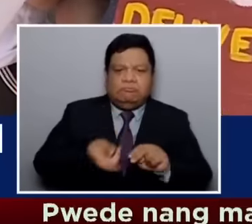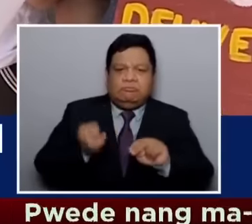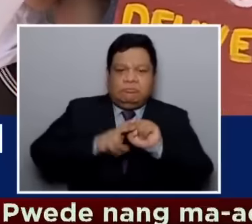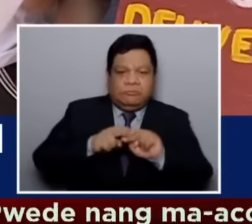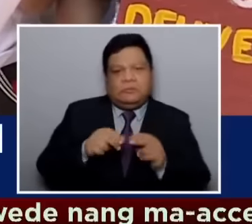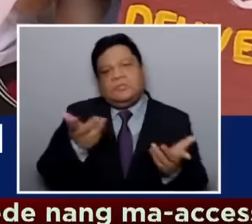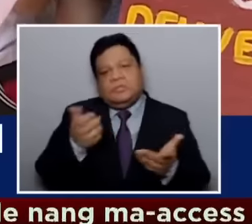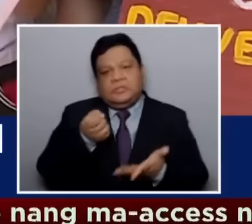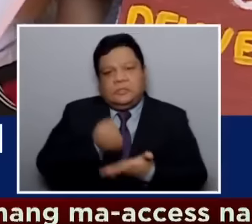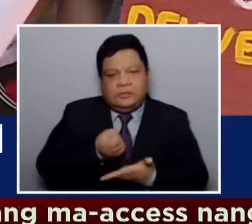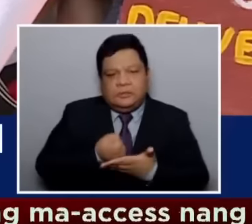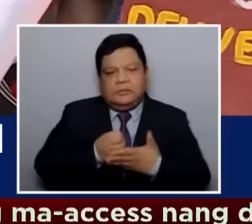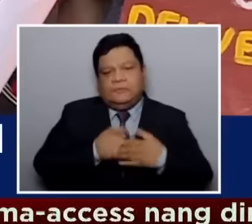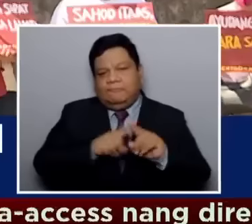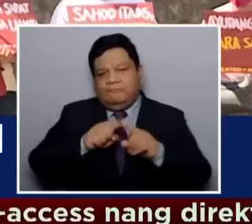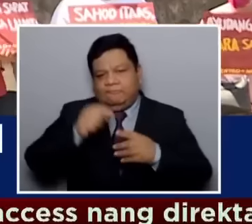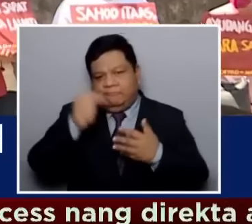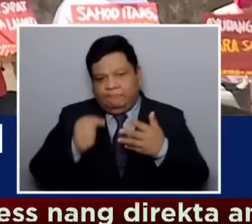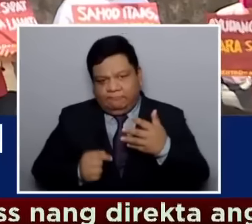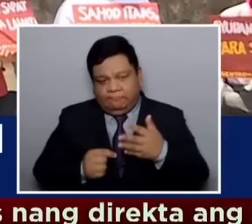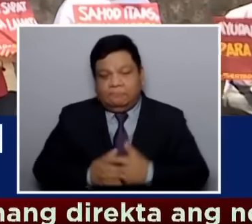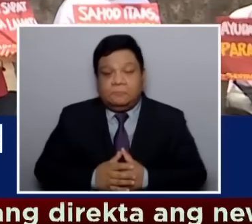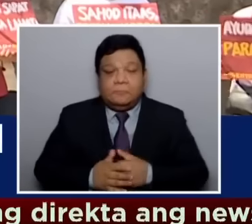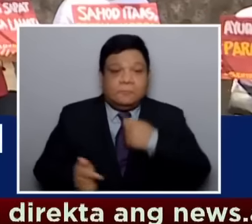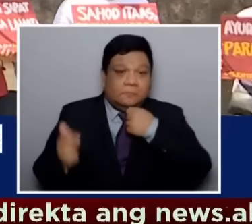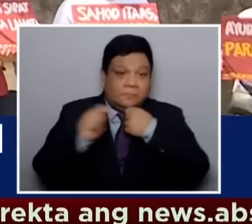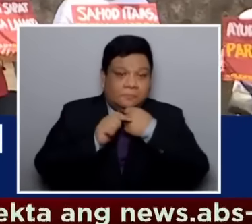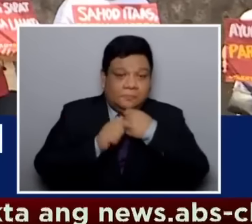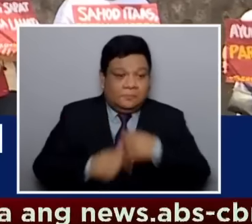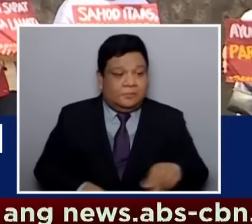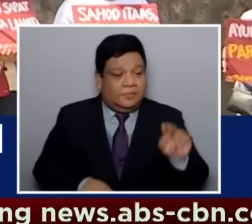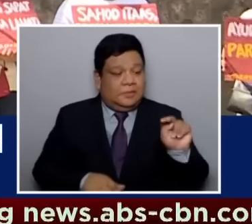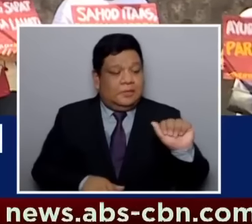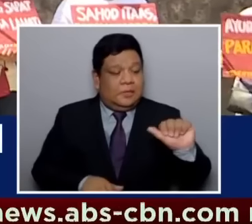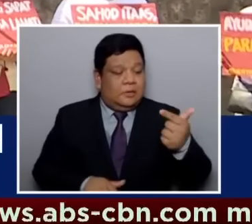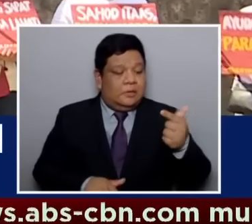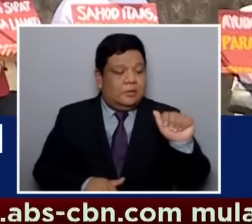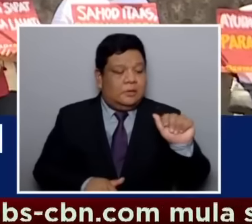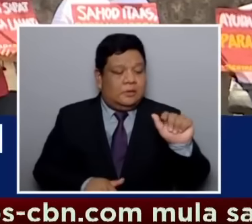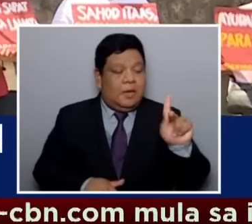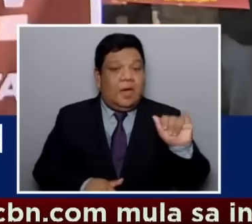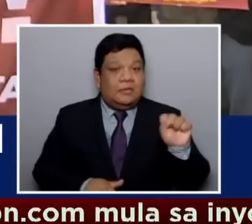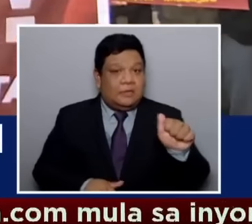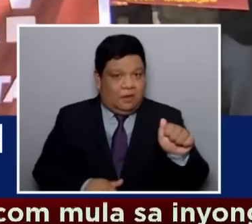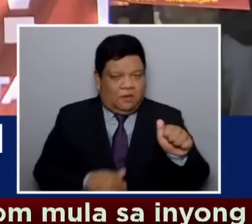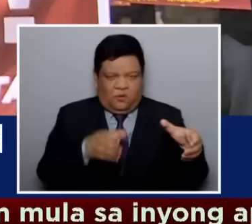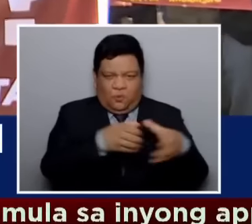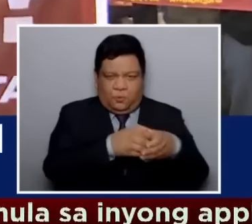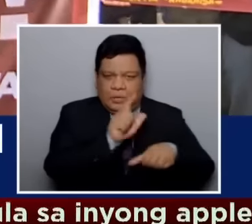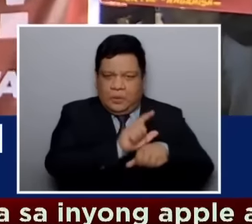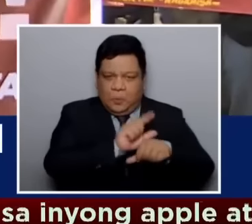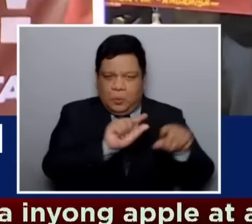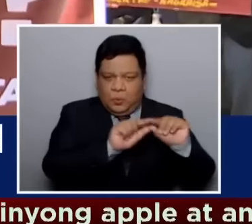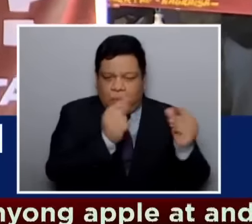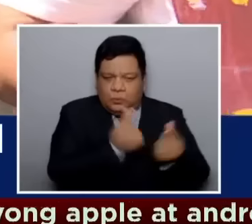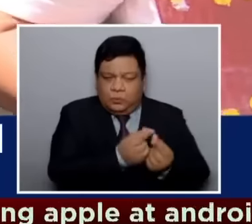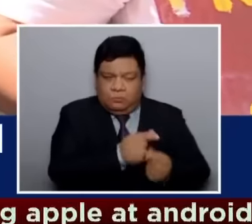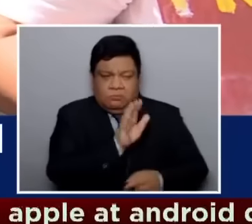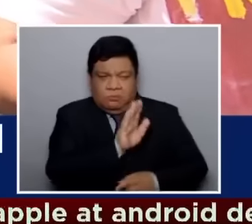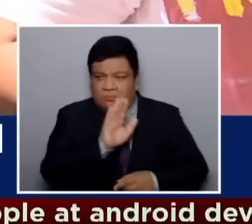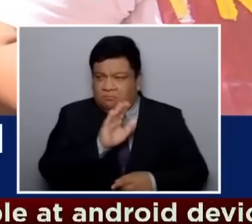Ayon sa nagkaisa labor coalition, tila wala pa rin konkretong plano kung paanong tutugunan ng Marcos